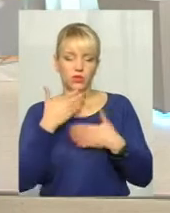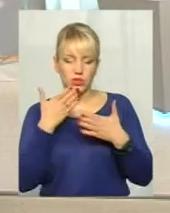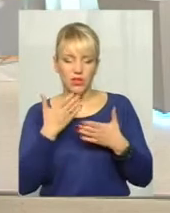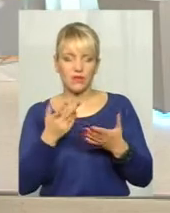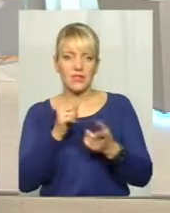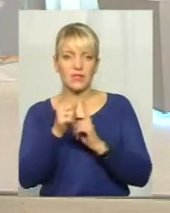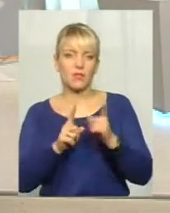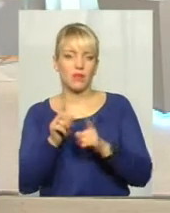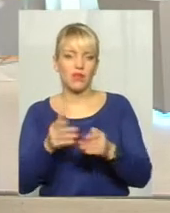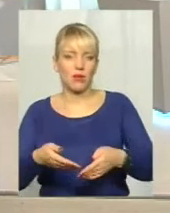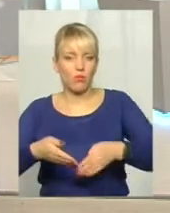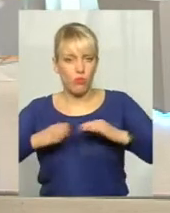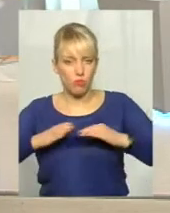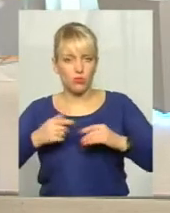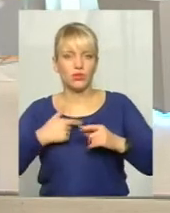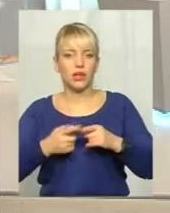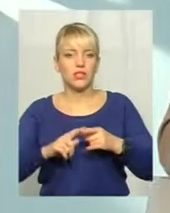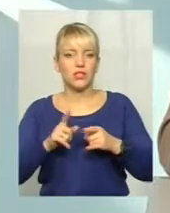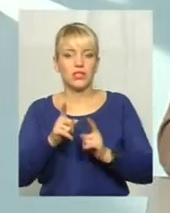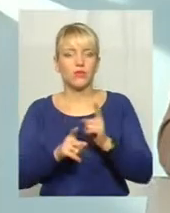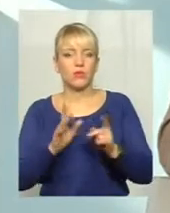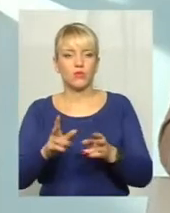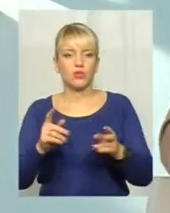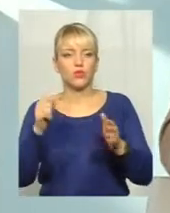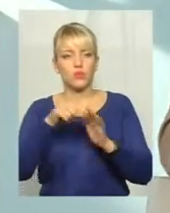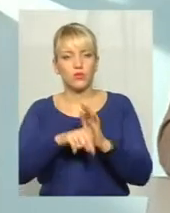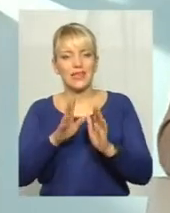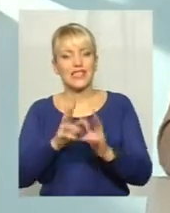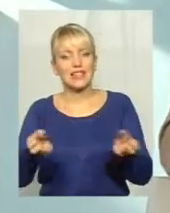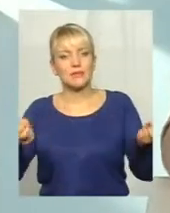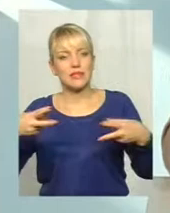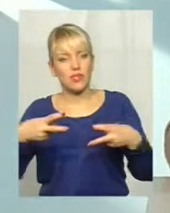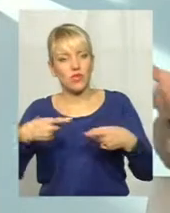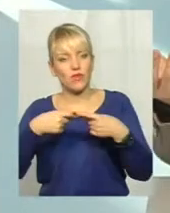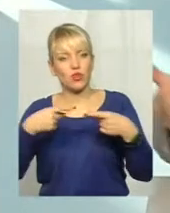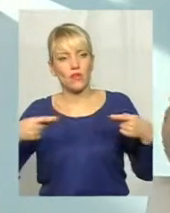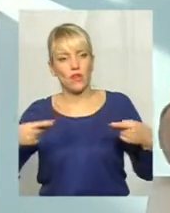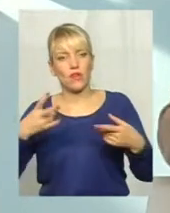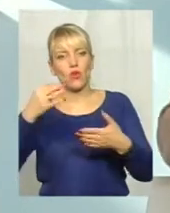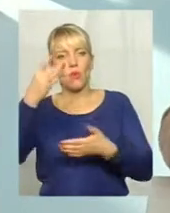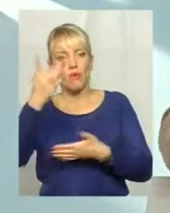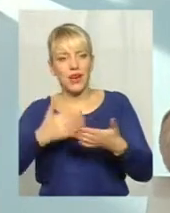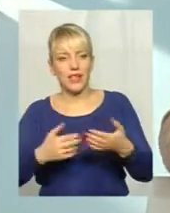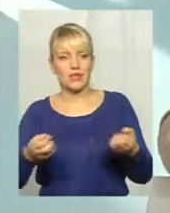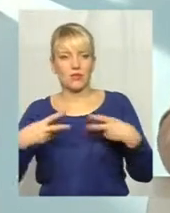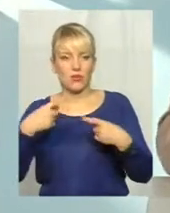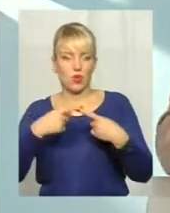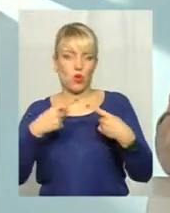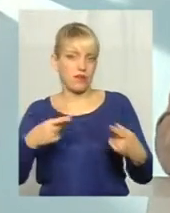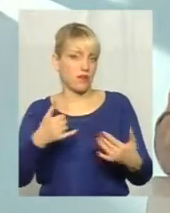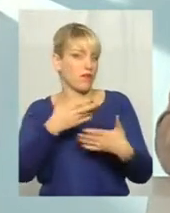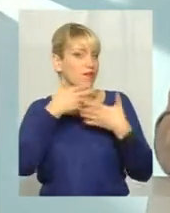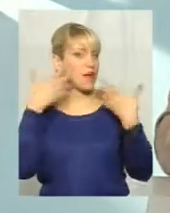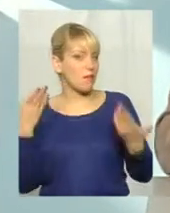пропонують. Ці зміни будуть стосуватися лише спеціалізованих товарів, але переліку спеціалізованих товарів немає. Ну, це